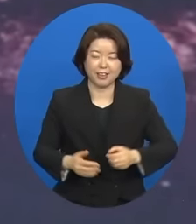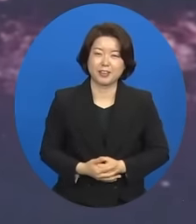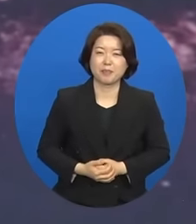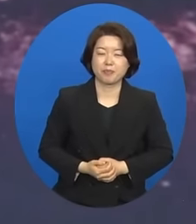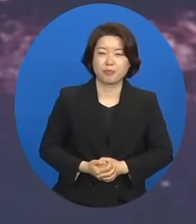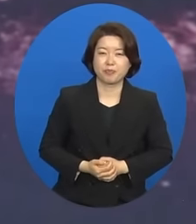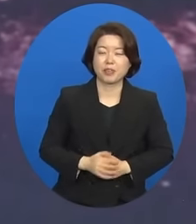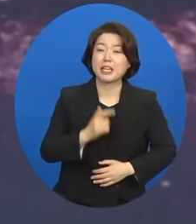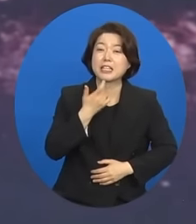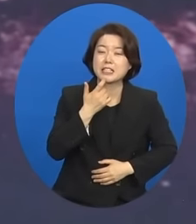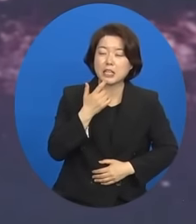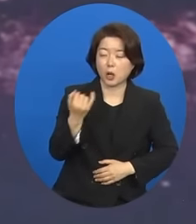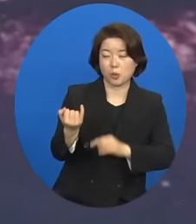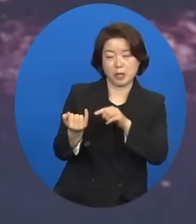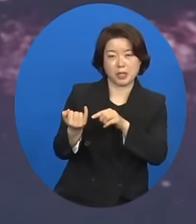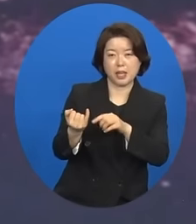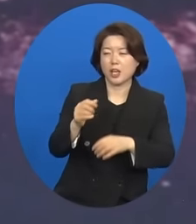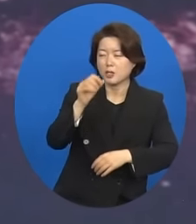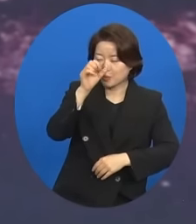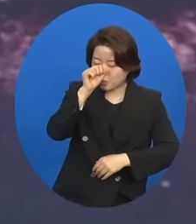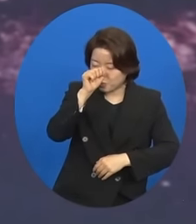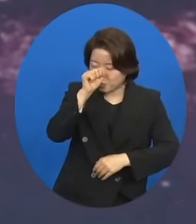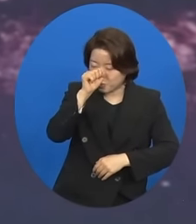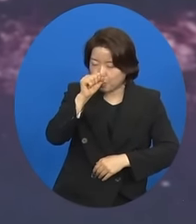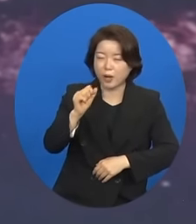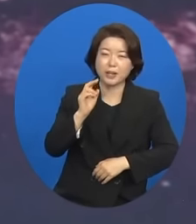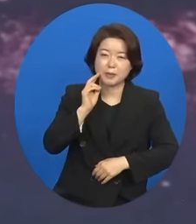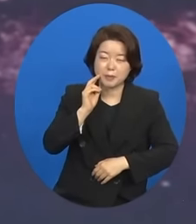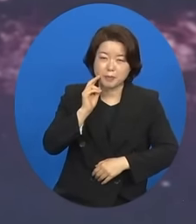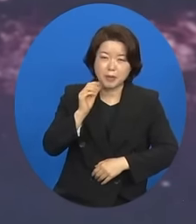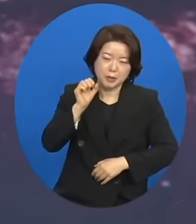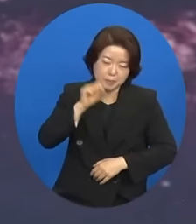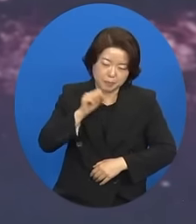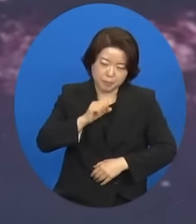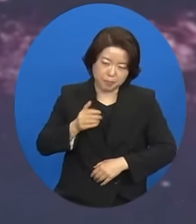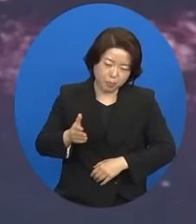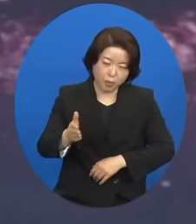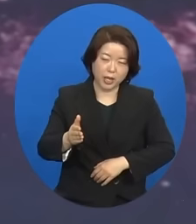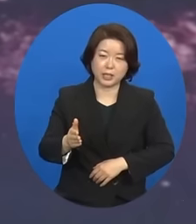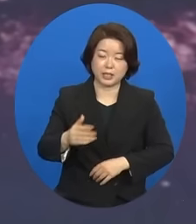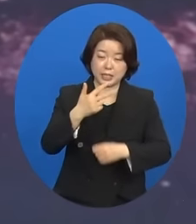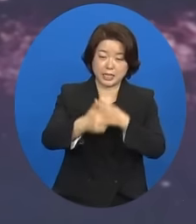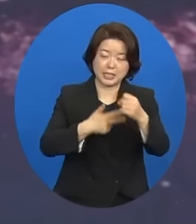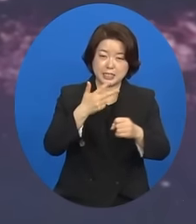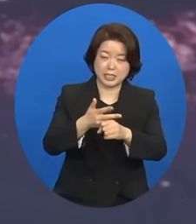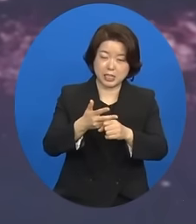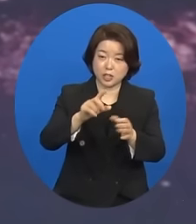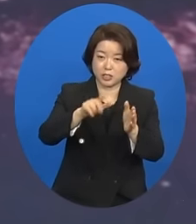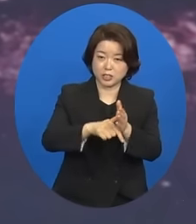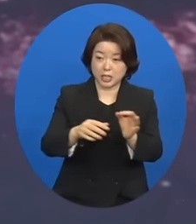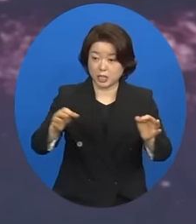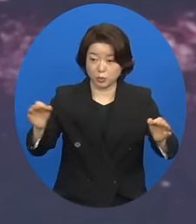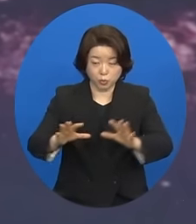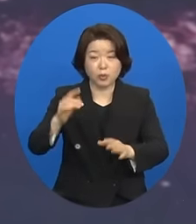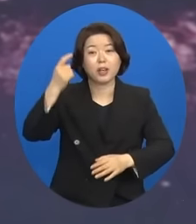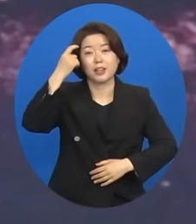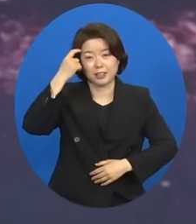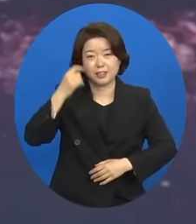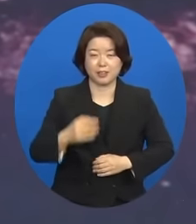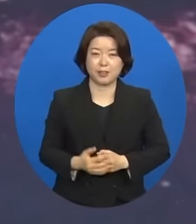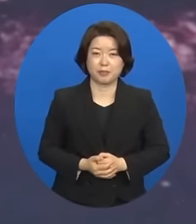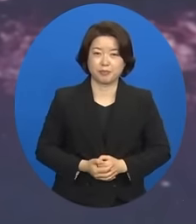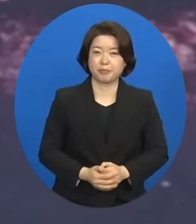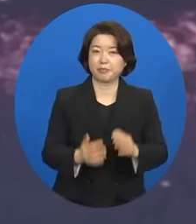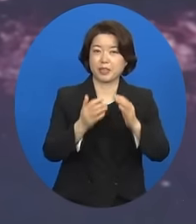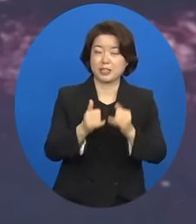라이를 너무 사랑했기 때문에 7년이란 세월이 금방 지나가게 된 거예요 사람은 목표가